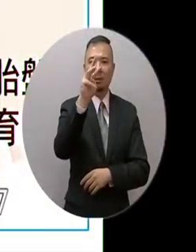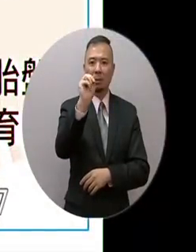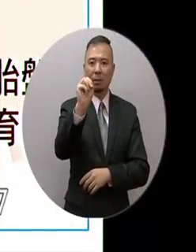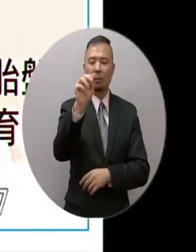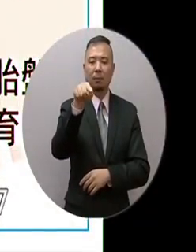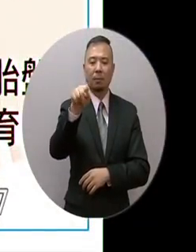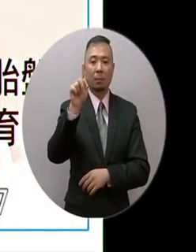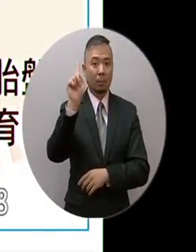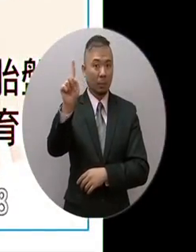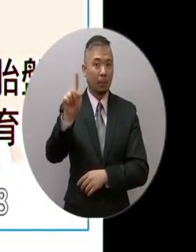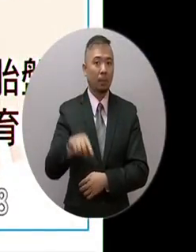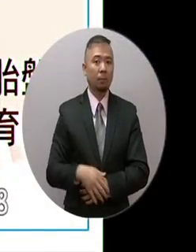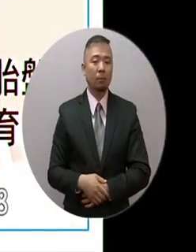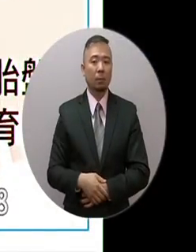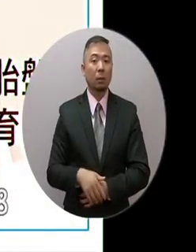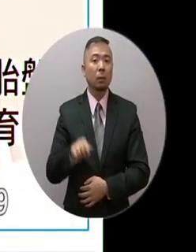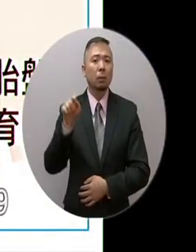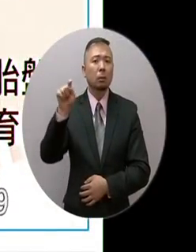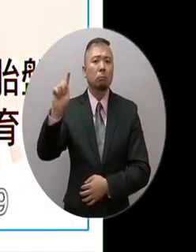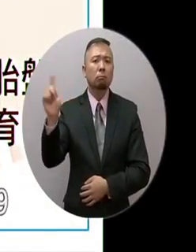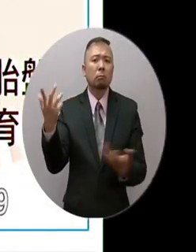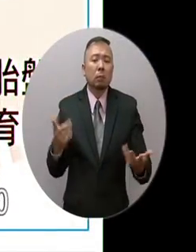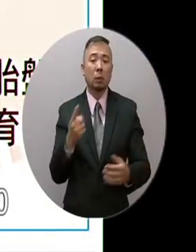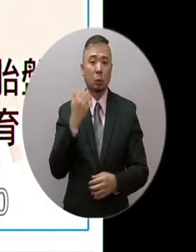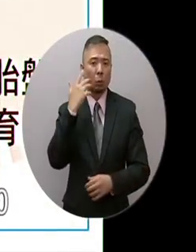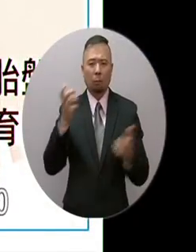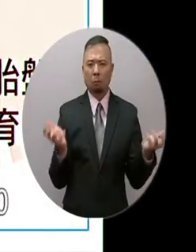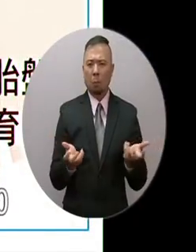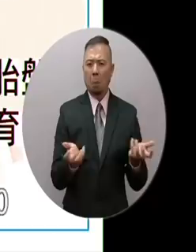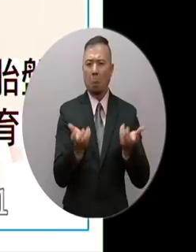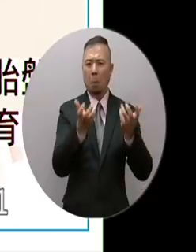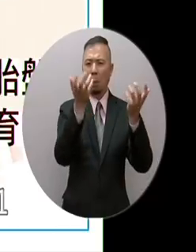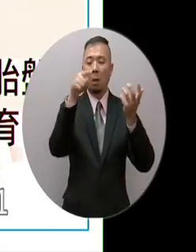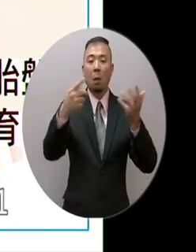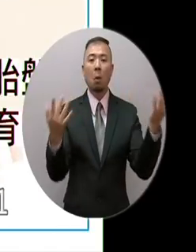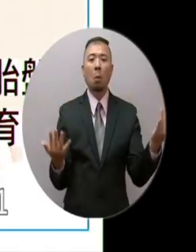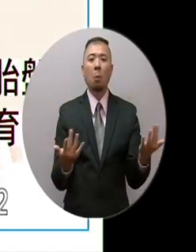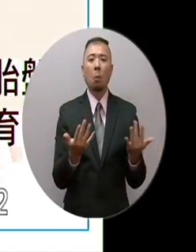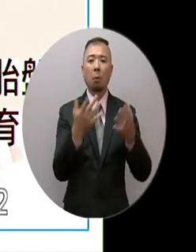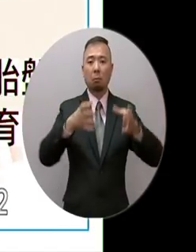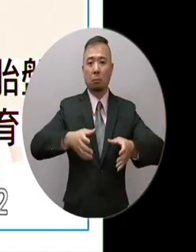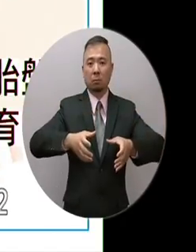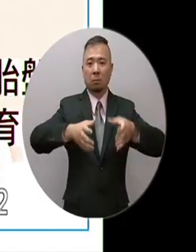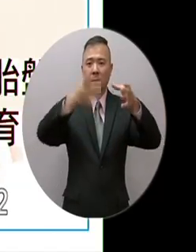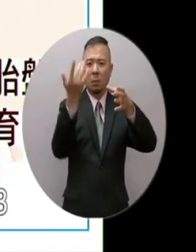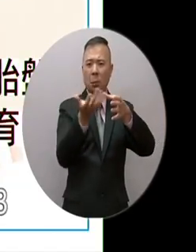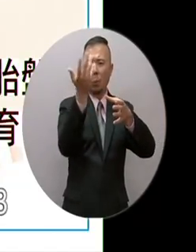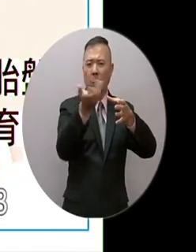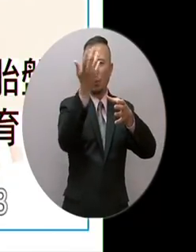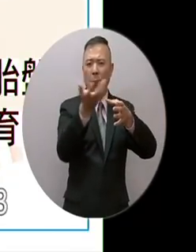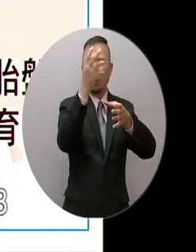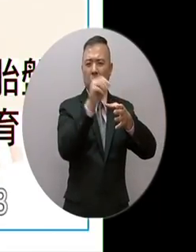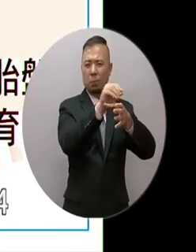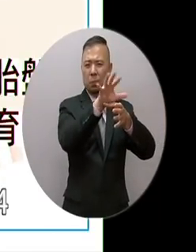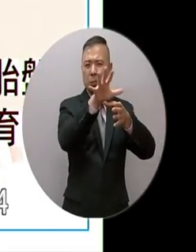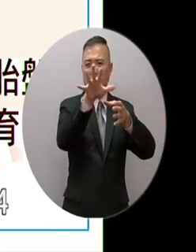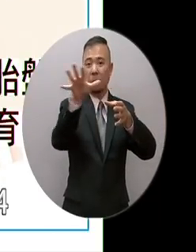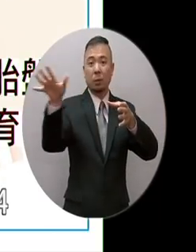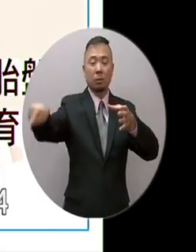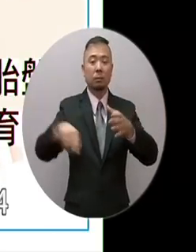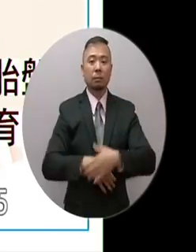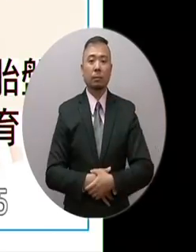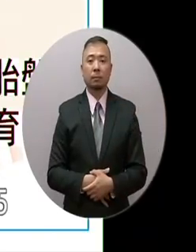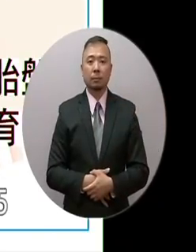西它是。只要是燃烧，它就会产生，就会从烟囱产生。那它涵盖更多